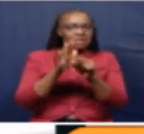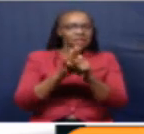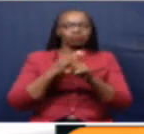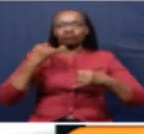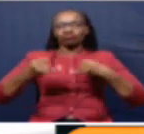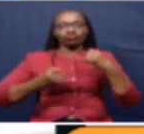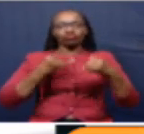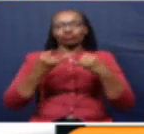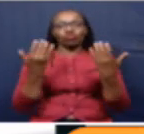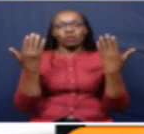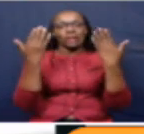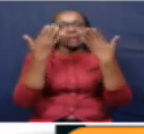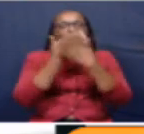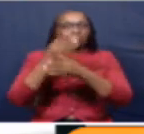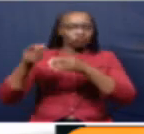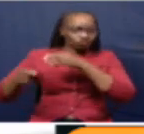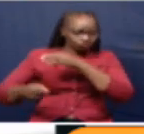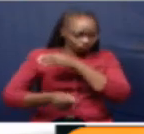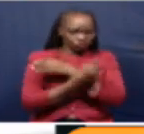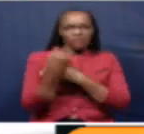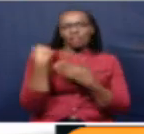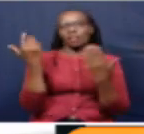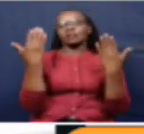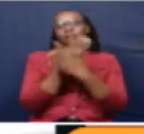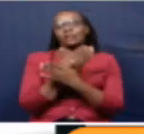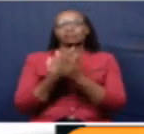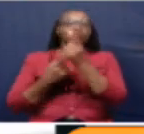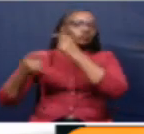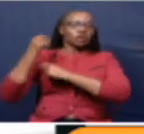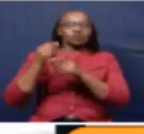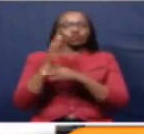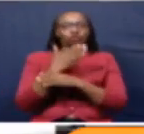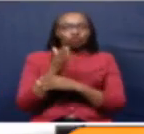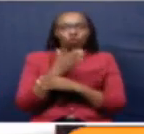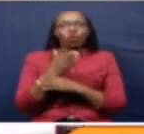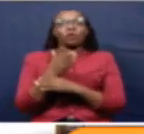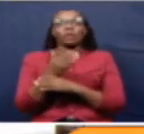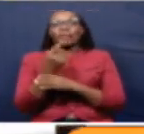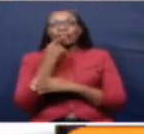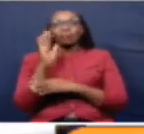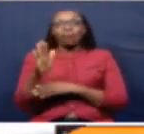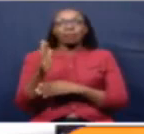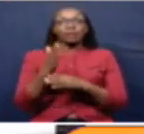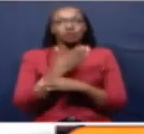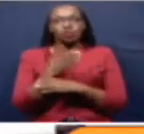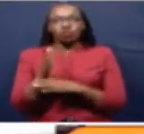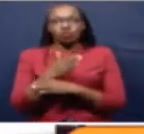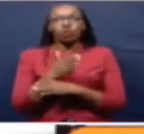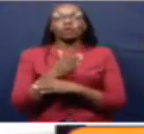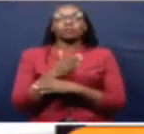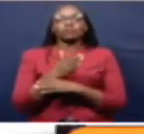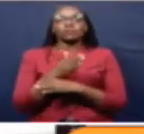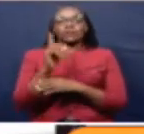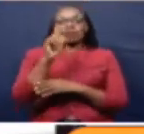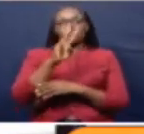Night Nairobi hapo jana usiku. Nyimbo za kitamaduni na miondoko moto moto ilitanda katika klabu cha Deep West eneo la Nairobi West hapa